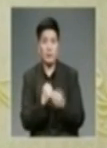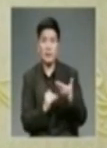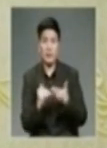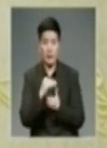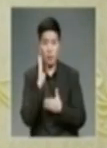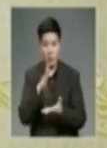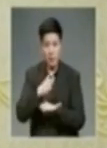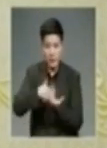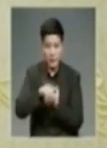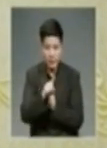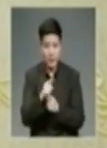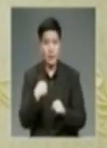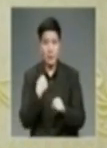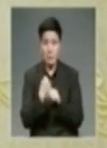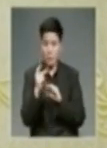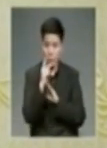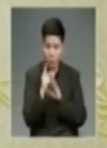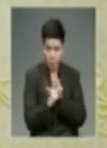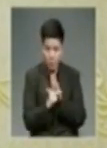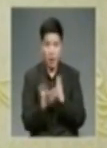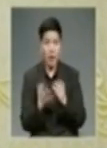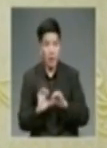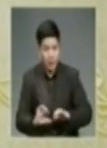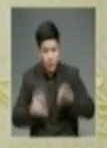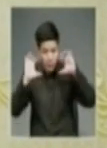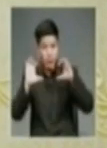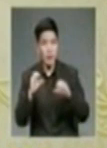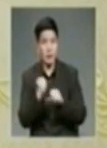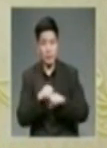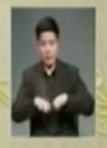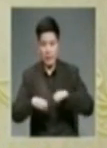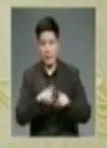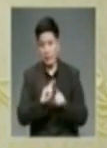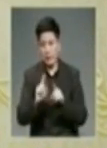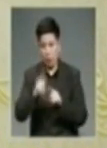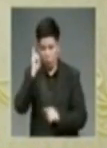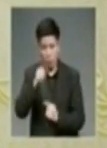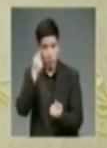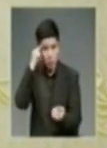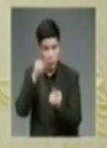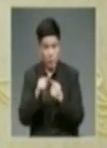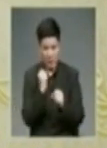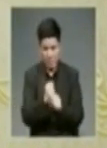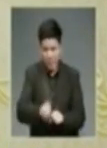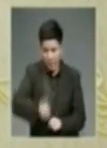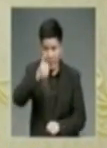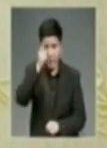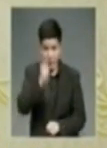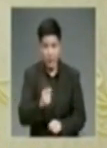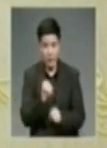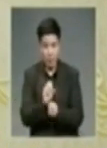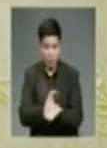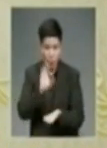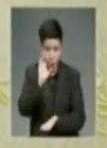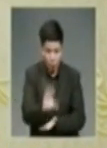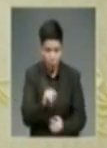ไปรูปเศรษฐกิจจะทำกฎหมายไปรูปราชการการบริการที่ต้องเน้นเชิงผลสัมฤทธิ์การจัดทำงบมาให้ส